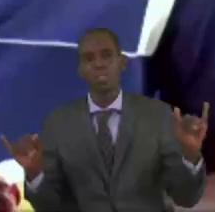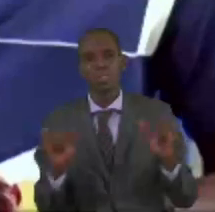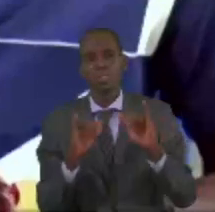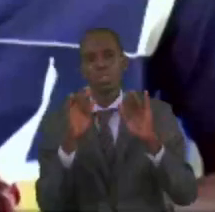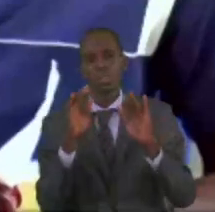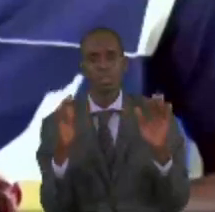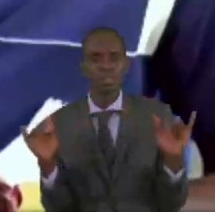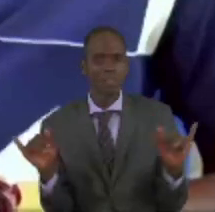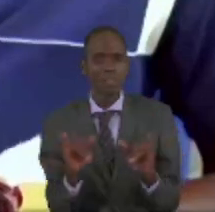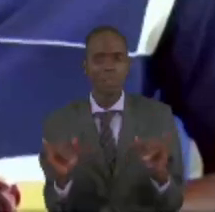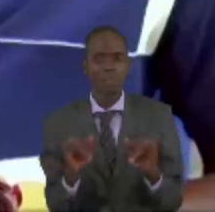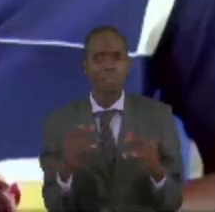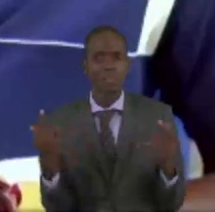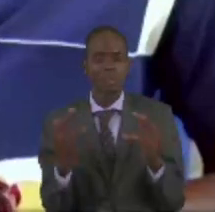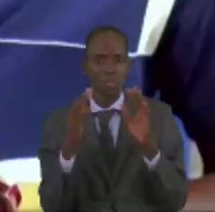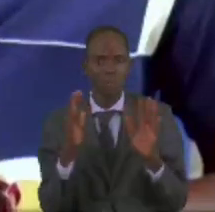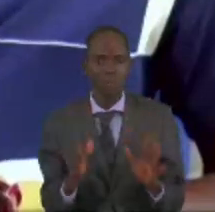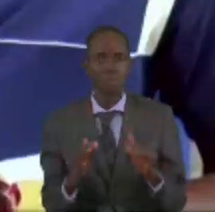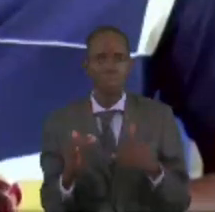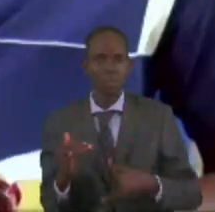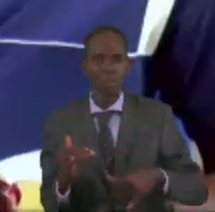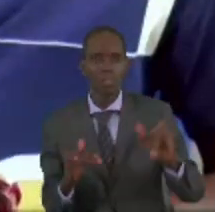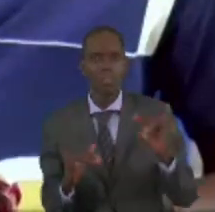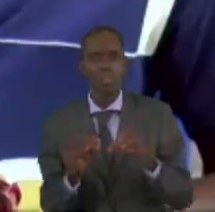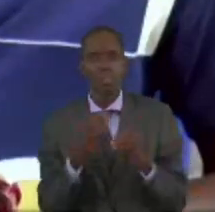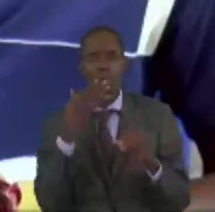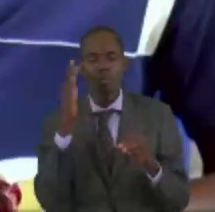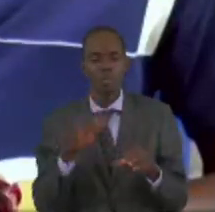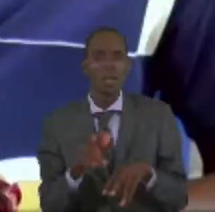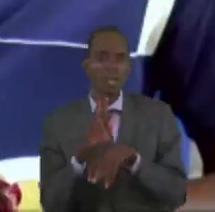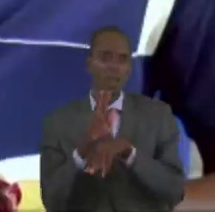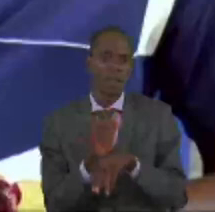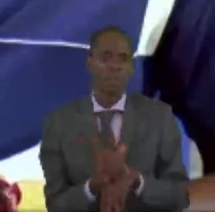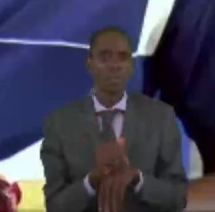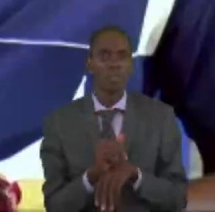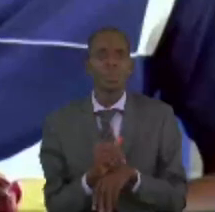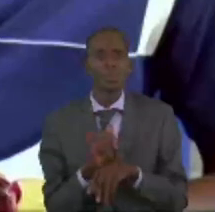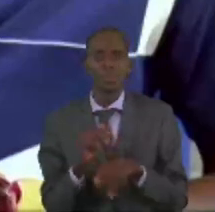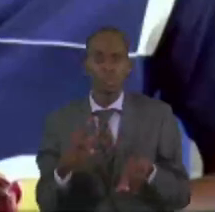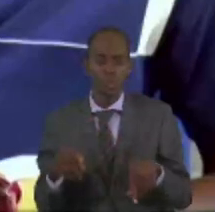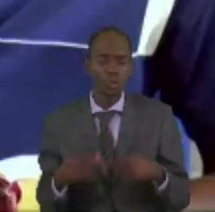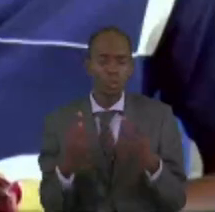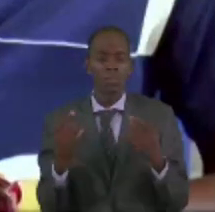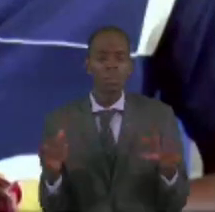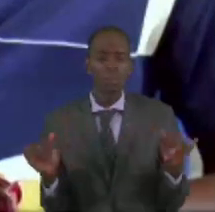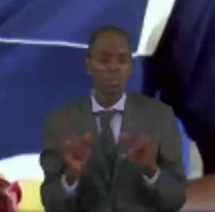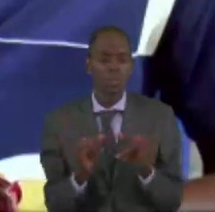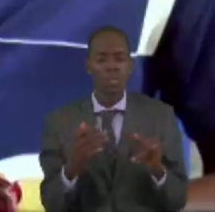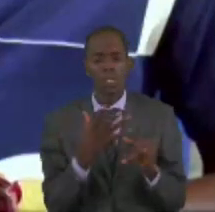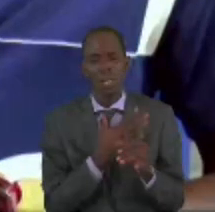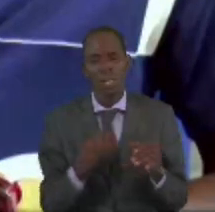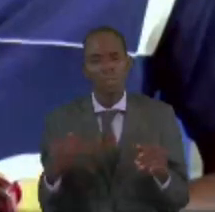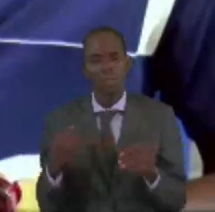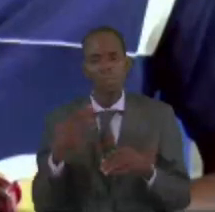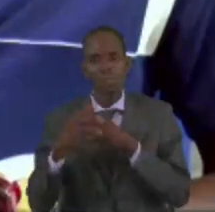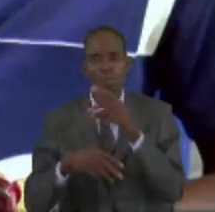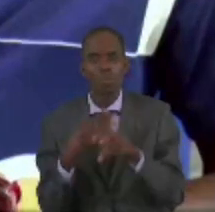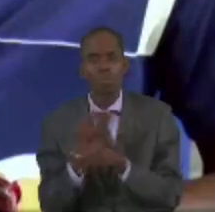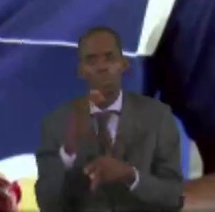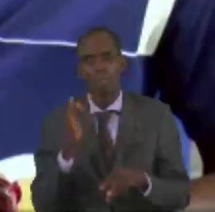ils sont pécheurs, les gens sont les mêmes, ils sont endurcis, les gens demeurent les mêmes, ils sont mondains, les gens